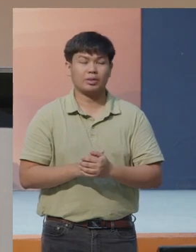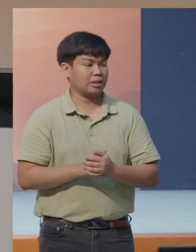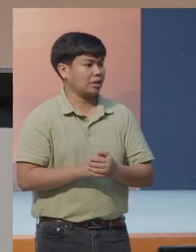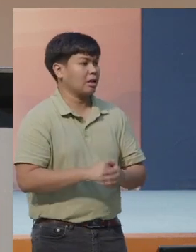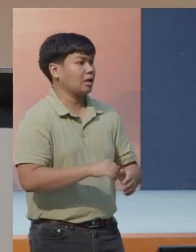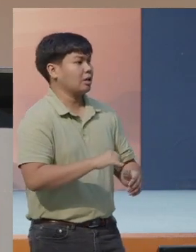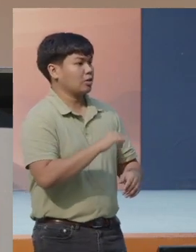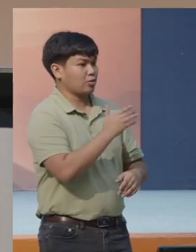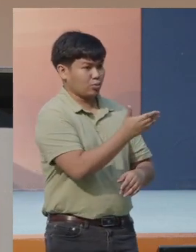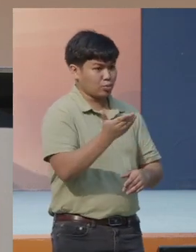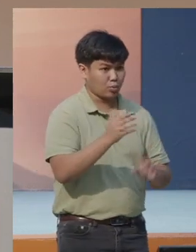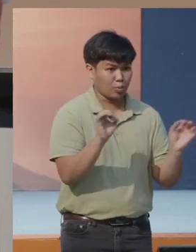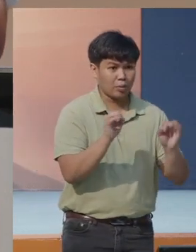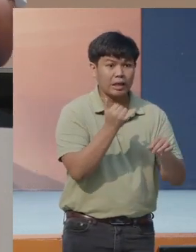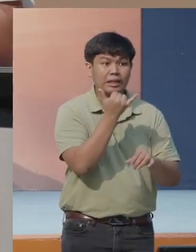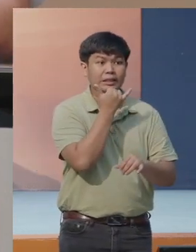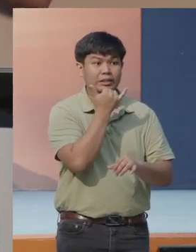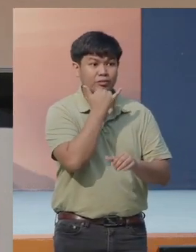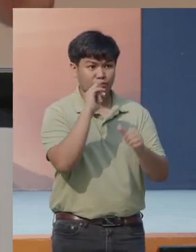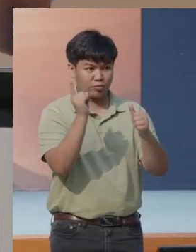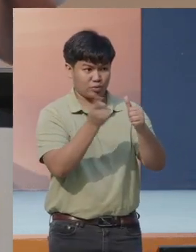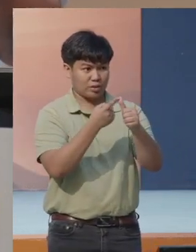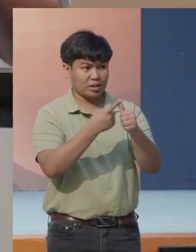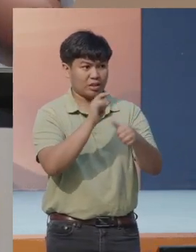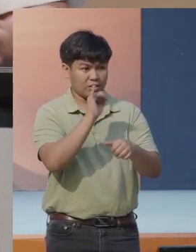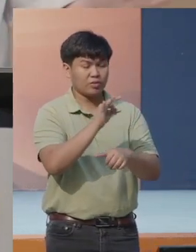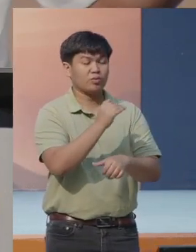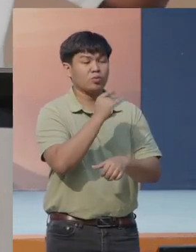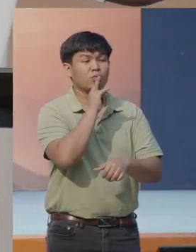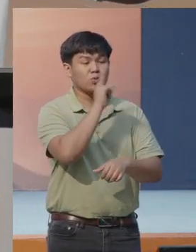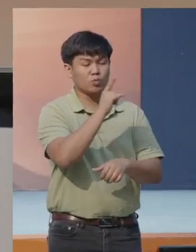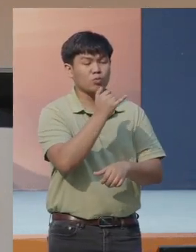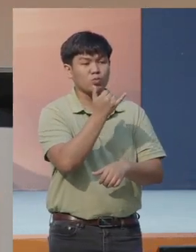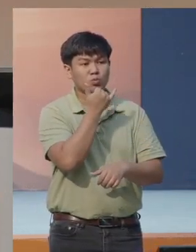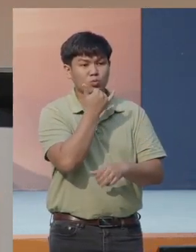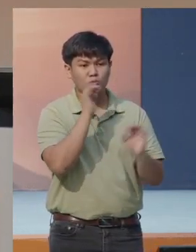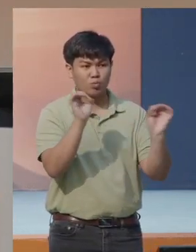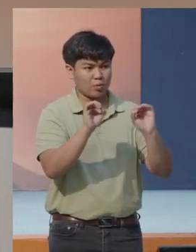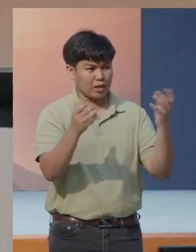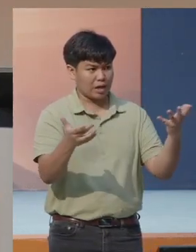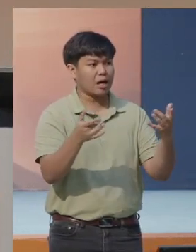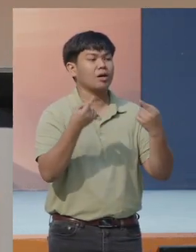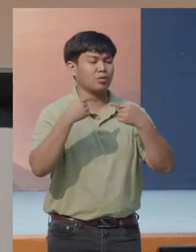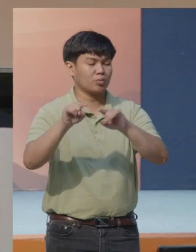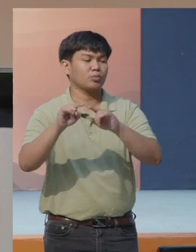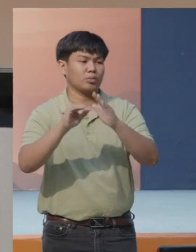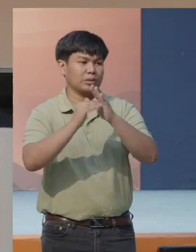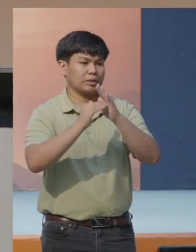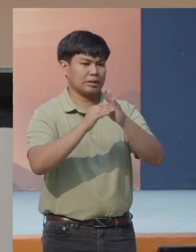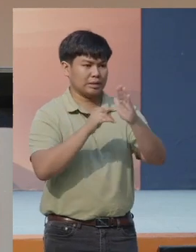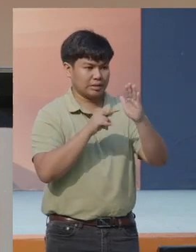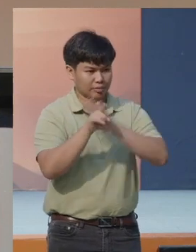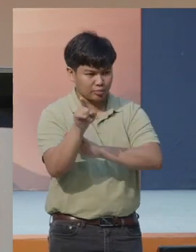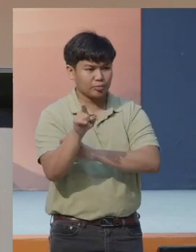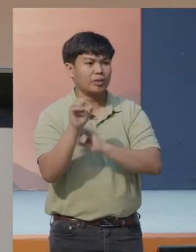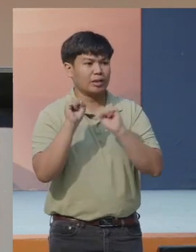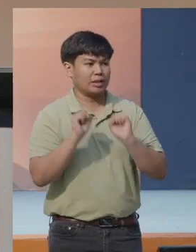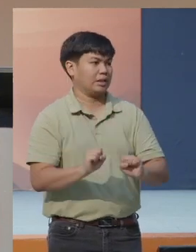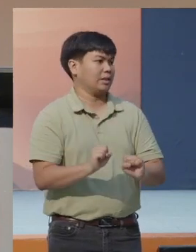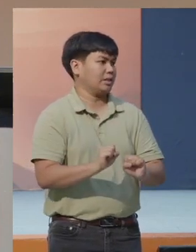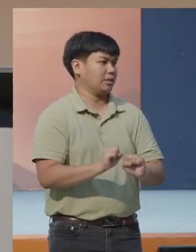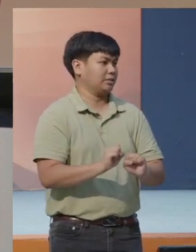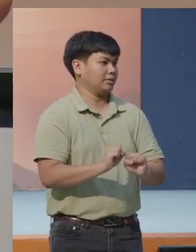inosente ka nung panahon na iyon, at kung inosente ka nga, go, punta ka sa city of refuge. Or else,